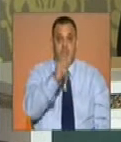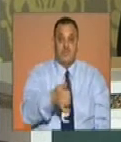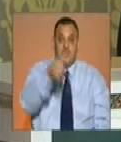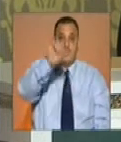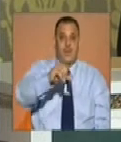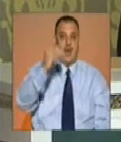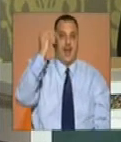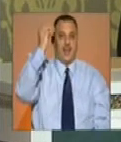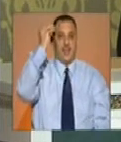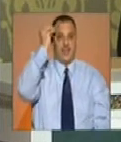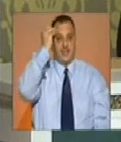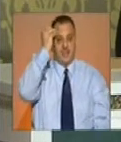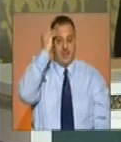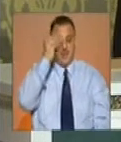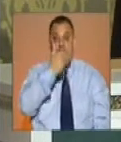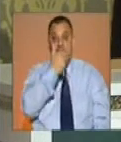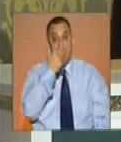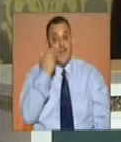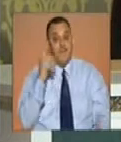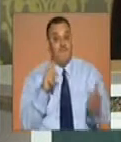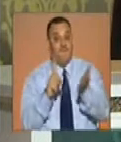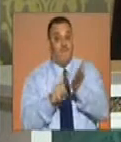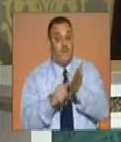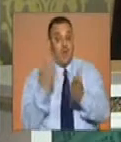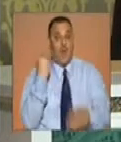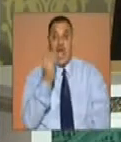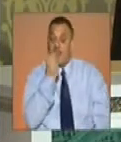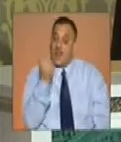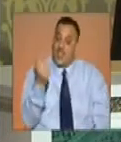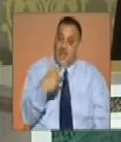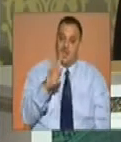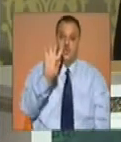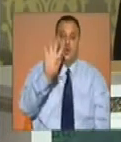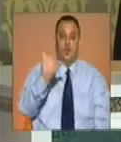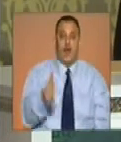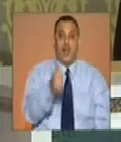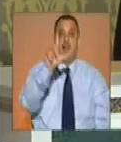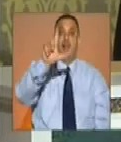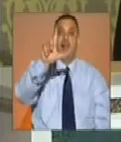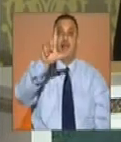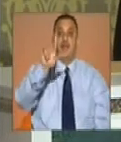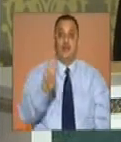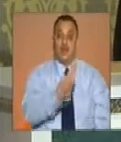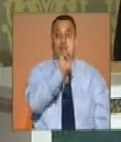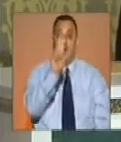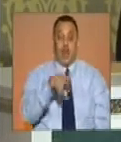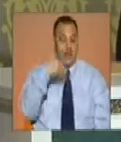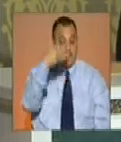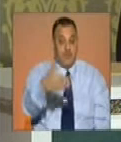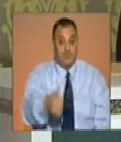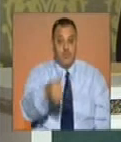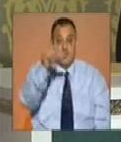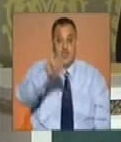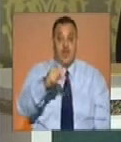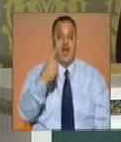يعني القضاء يكون عقب شوال صمت يومين. نعم طيب أبشر. الحين صمت 5 يوم فما أدري يعني هذاك اليومين ممكن